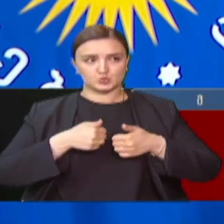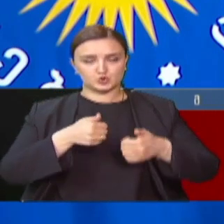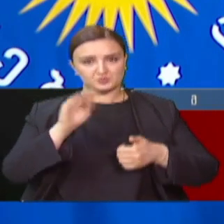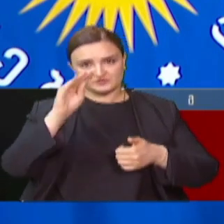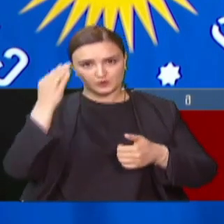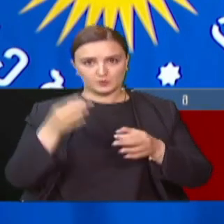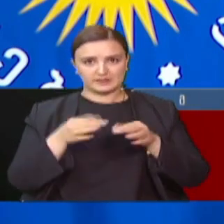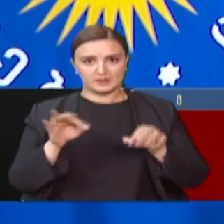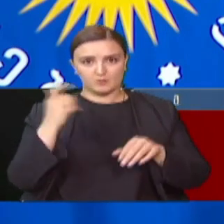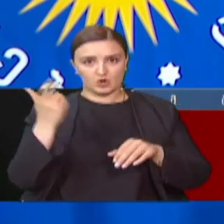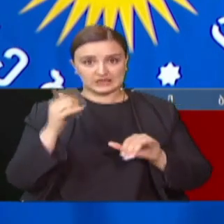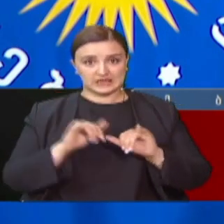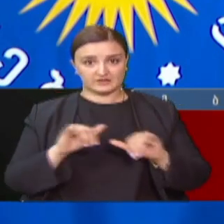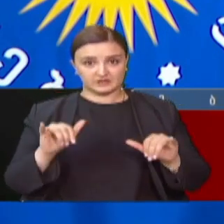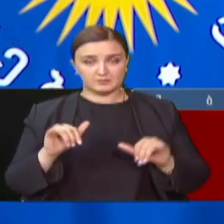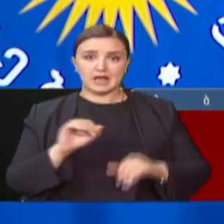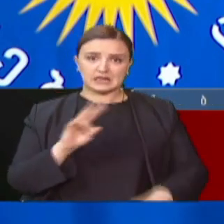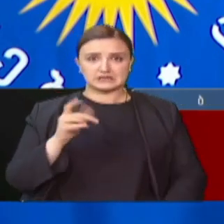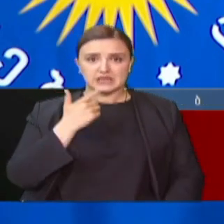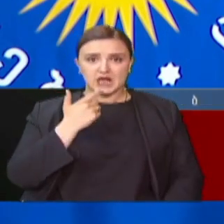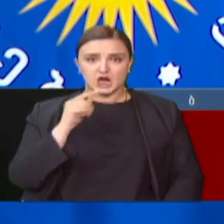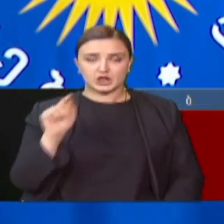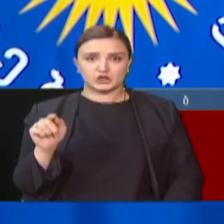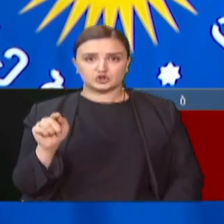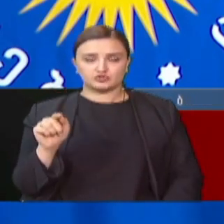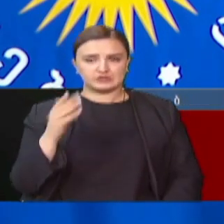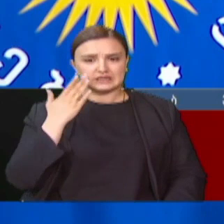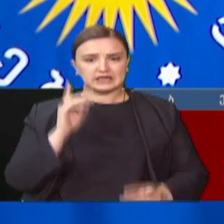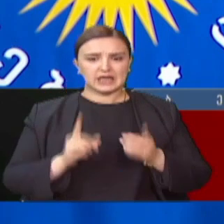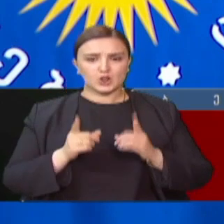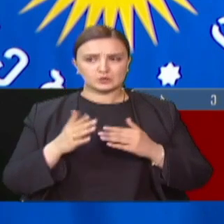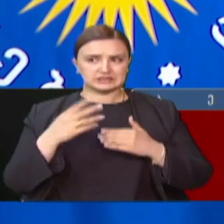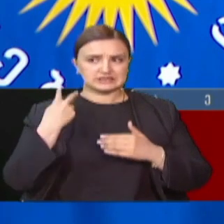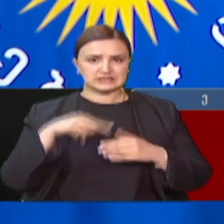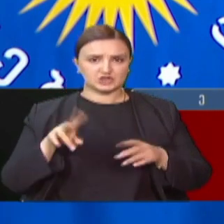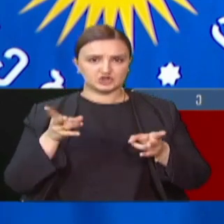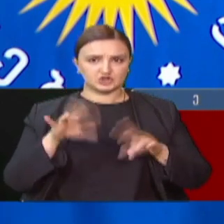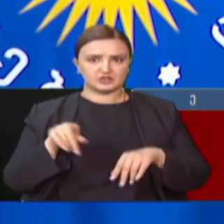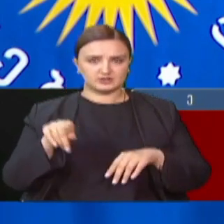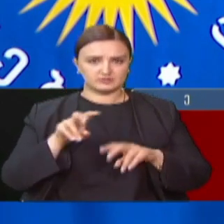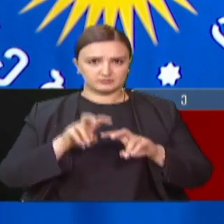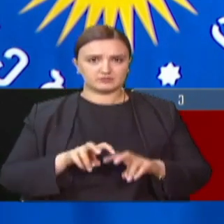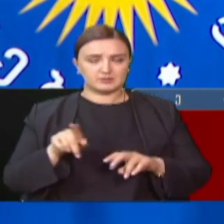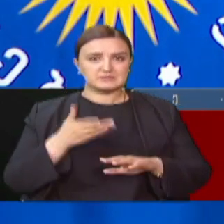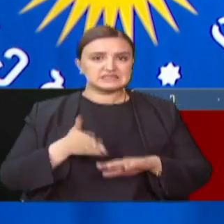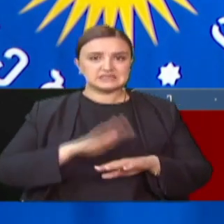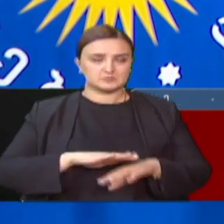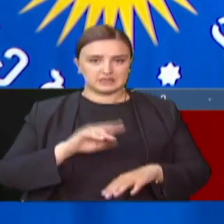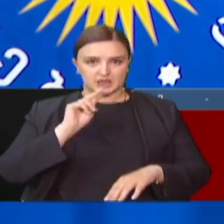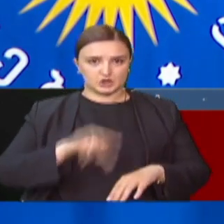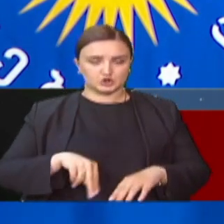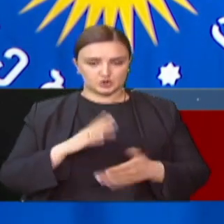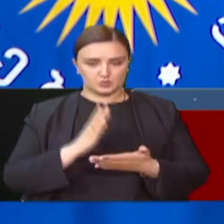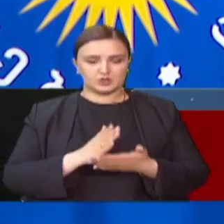დემოკრატიის განვითარებას, ან კიდევ თუნდაც სააკაშვილი, რომელიც რეალურად სასჯელს იხდის იმ უმძიმესი დანაშაულებისთვის, რომელიც ასახული